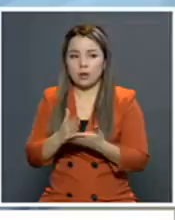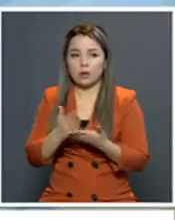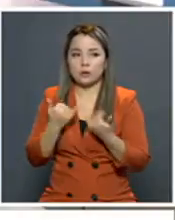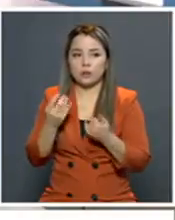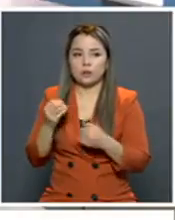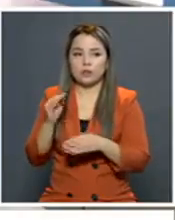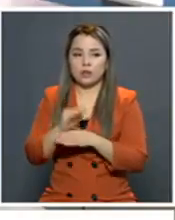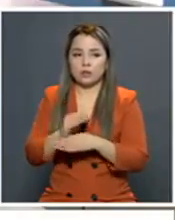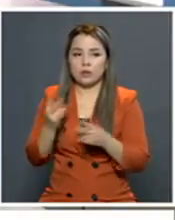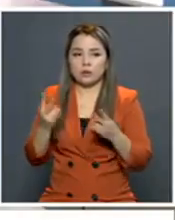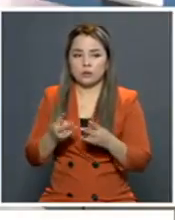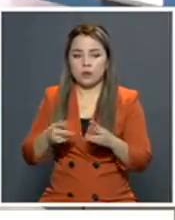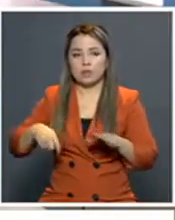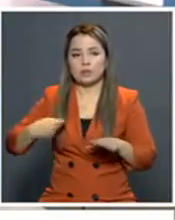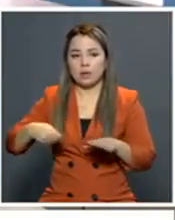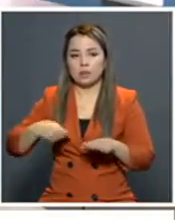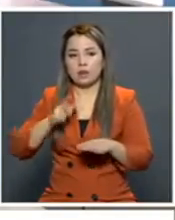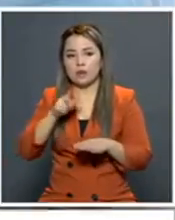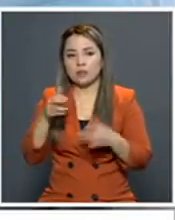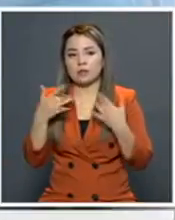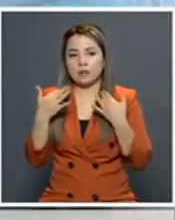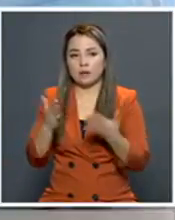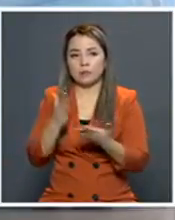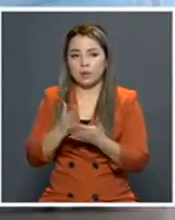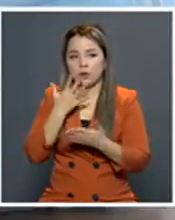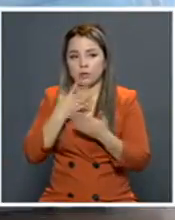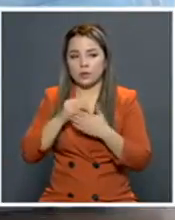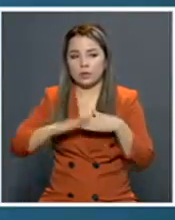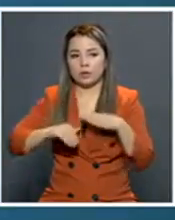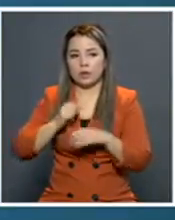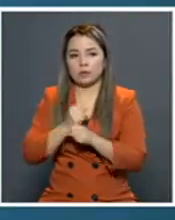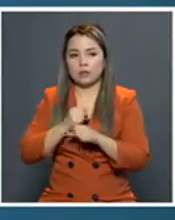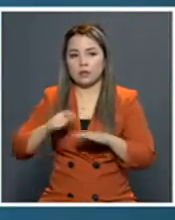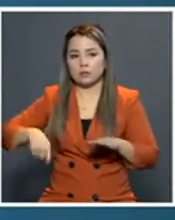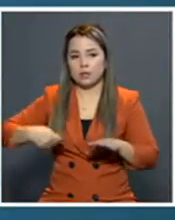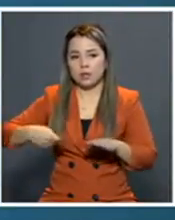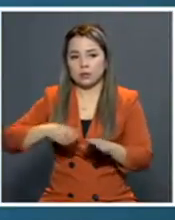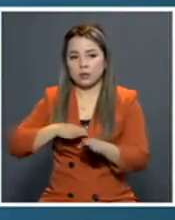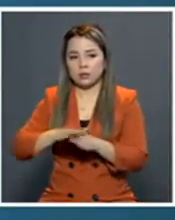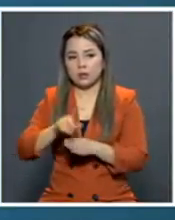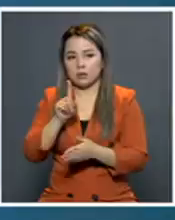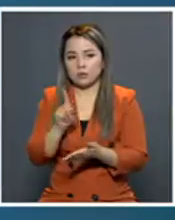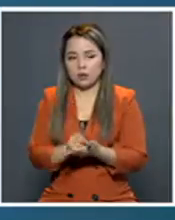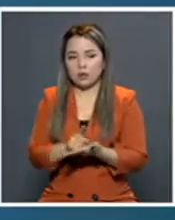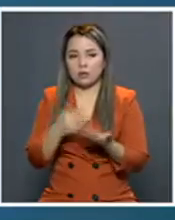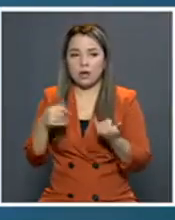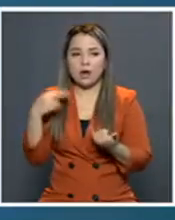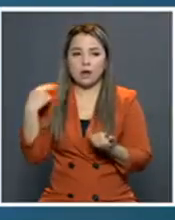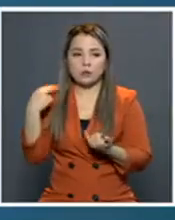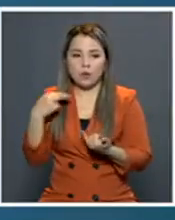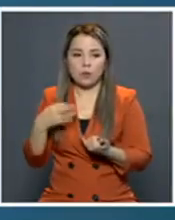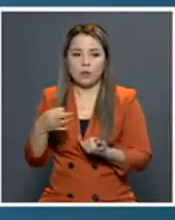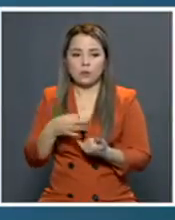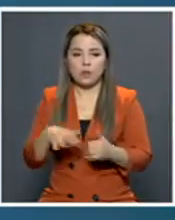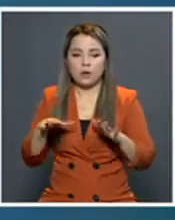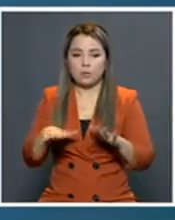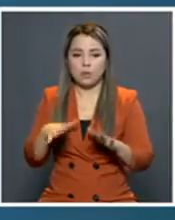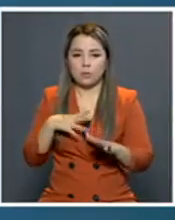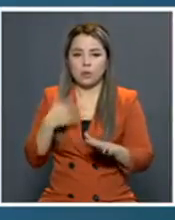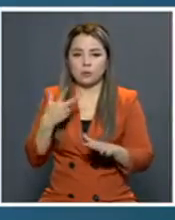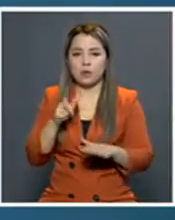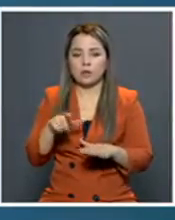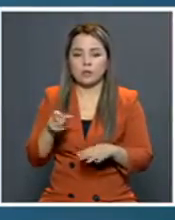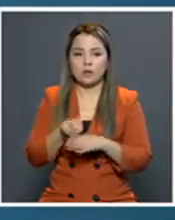тағы тігіншілер керек болып тұр. Бұның бәрін қазір қолмен тігеміз. Ал Ақтөбеде коронавируске байланысты 3 адам